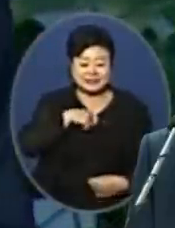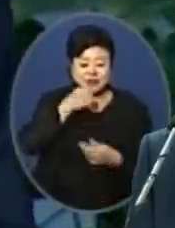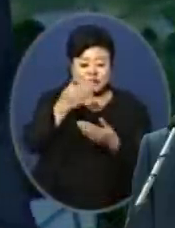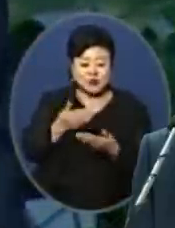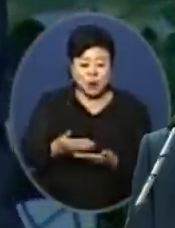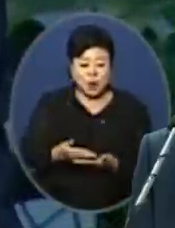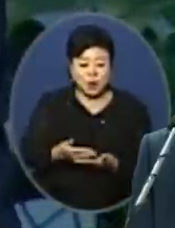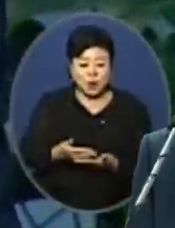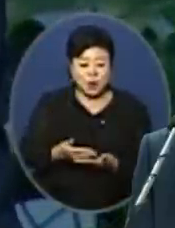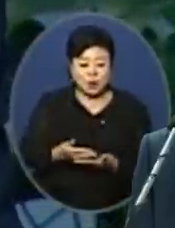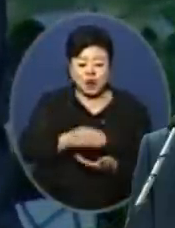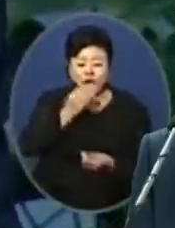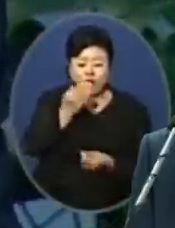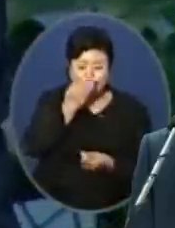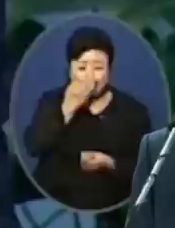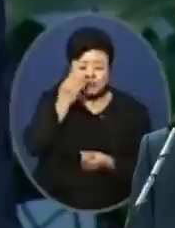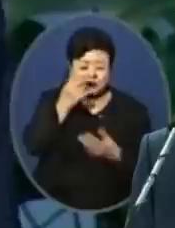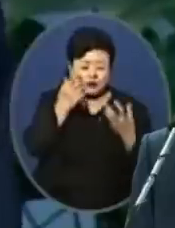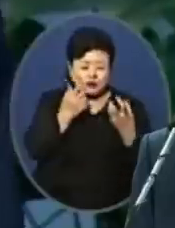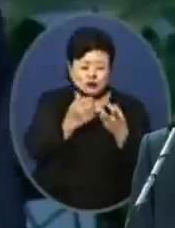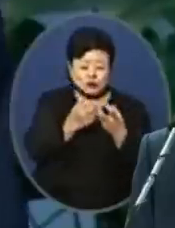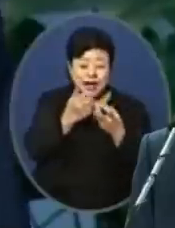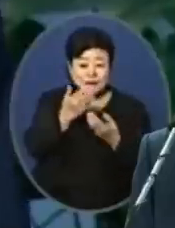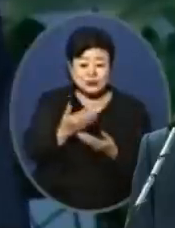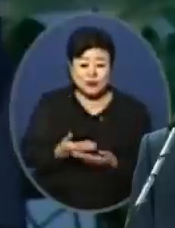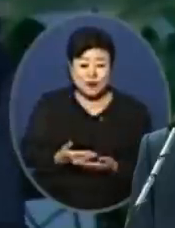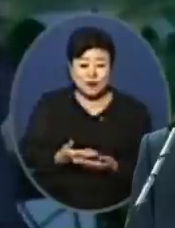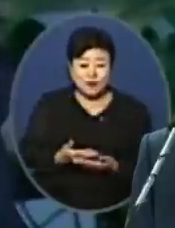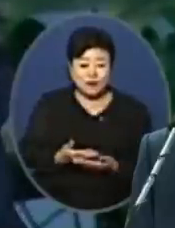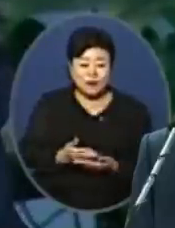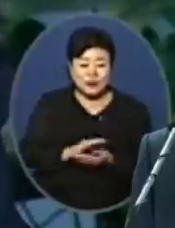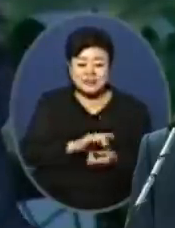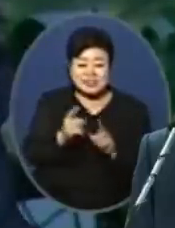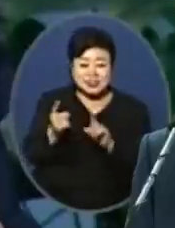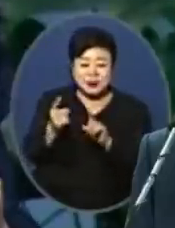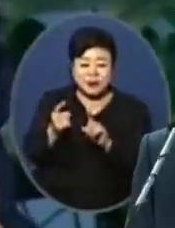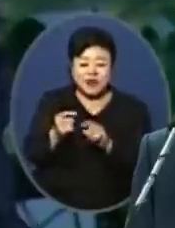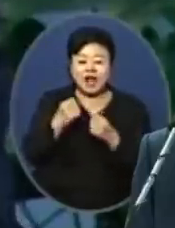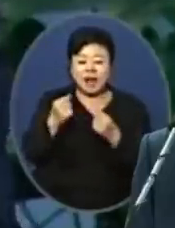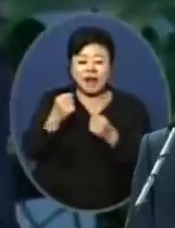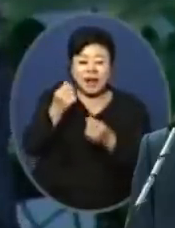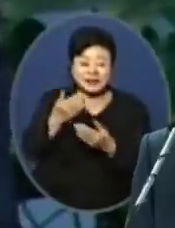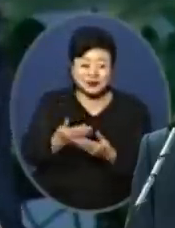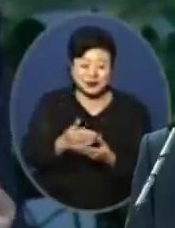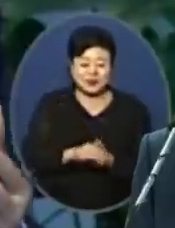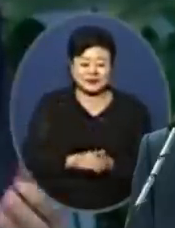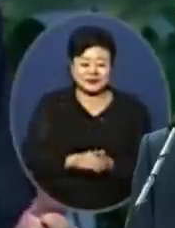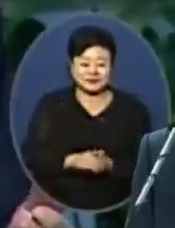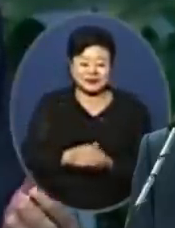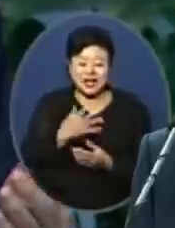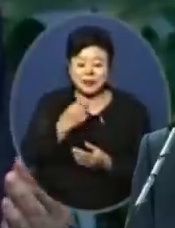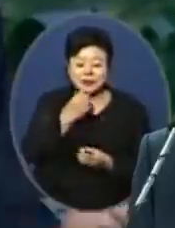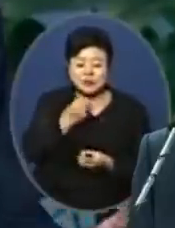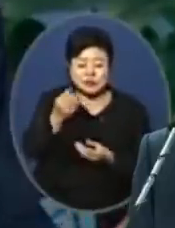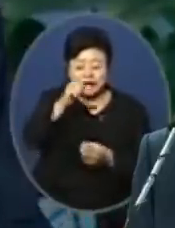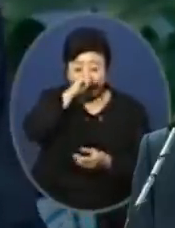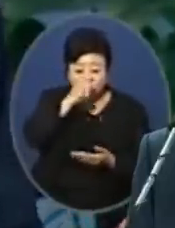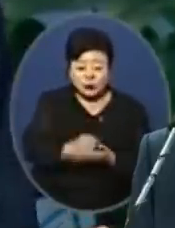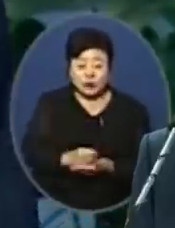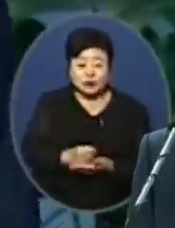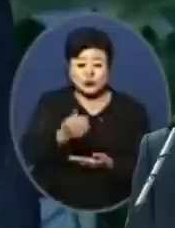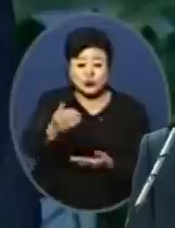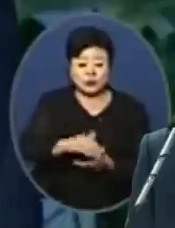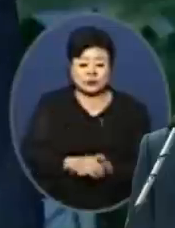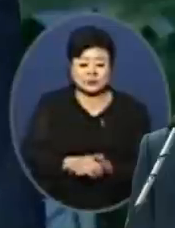주고 거룩함과 성령 충만을 주고 치료와 건강을 주시고 아브라함의 복과 형통을